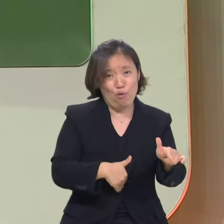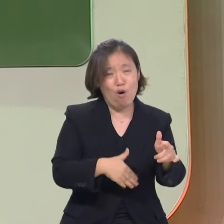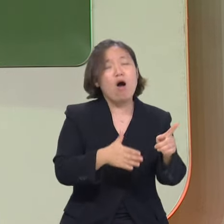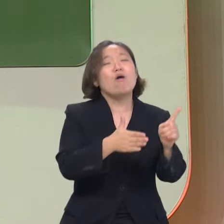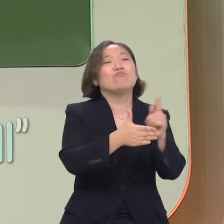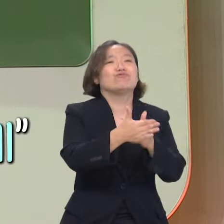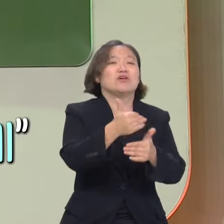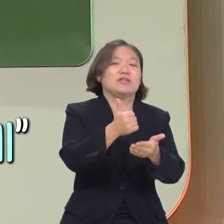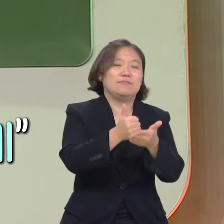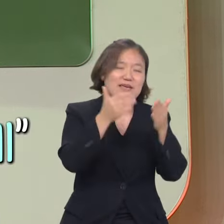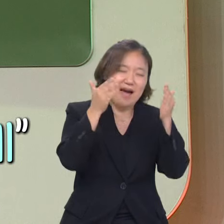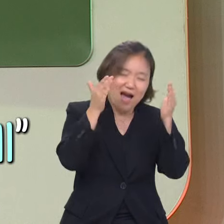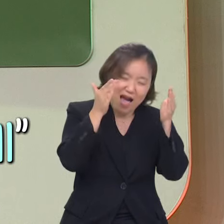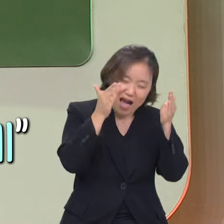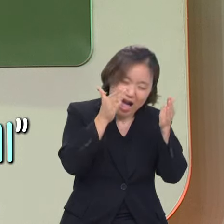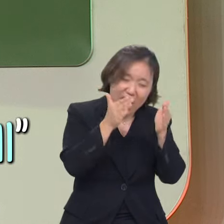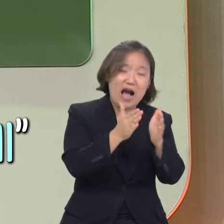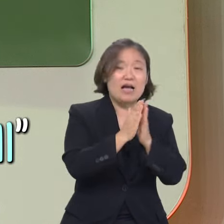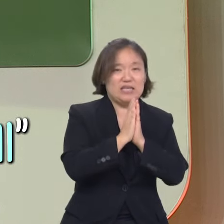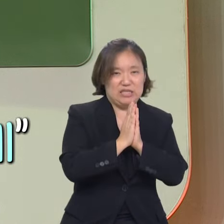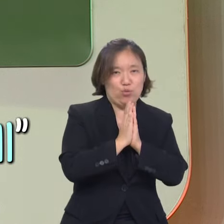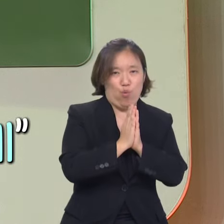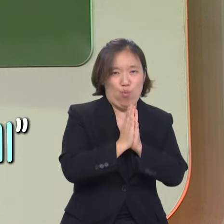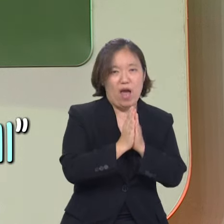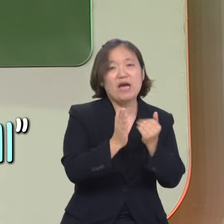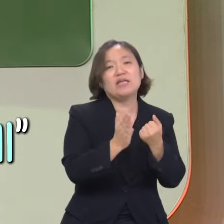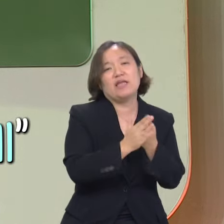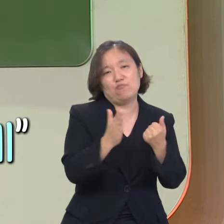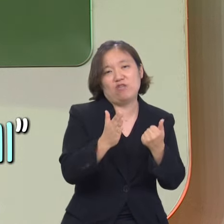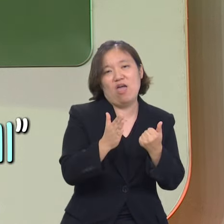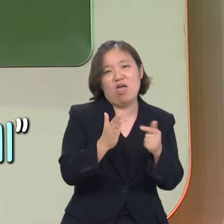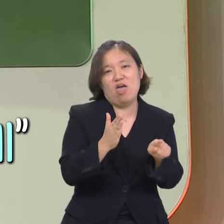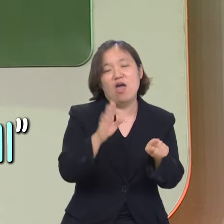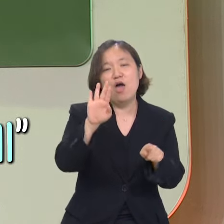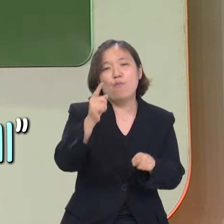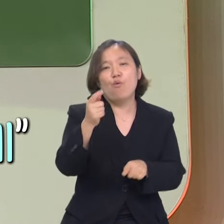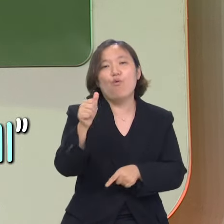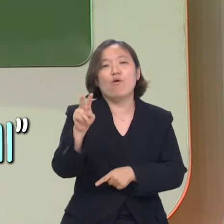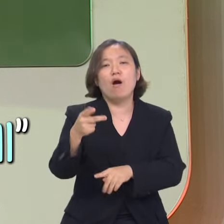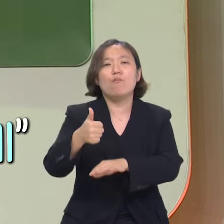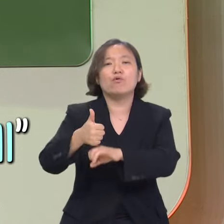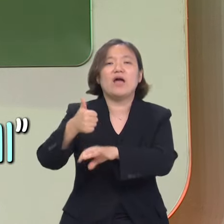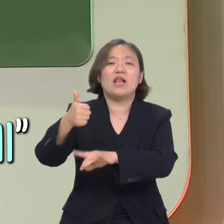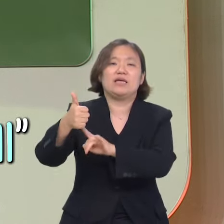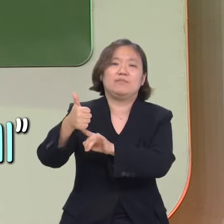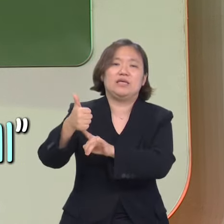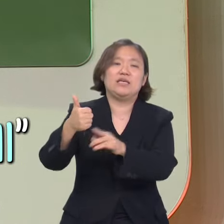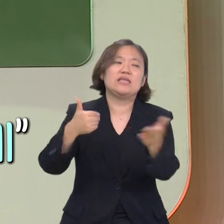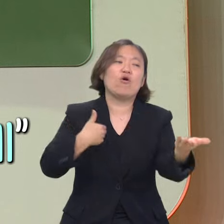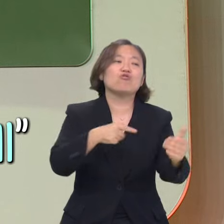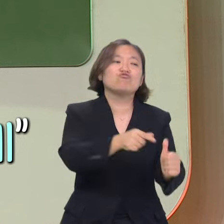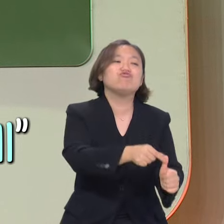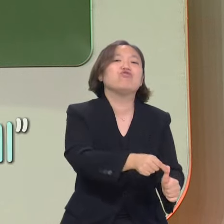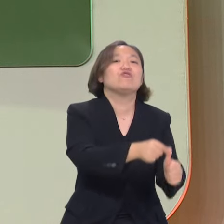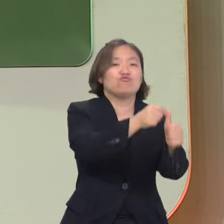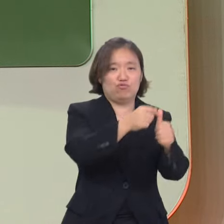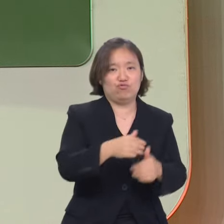마음으로 보현보살님이 자네를 구해주신 거라는 자네를 구해 주시기 위해 우리 꿈의